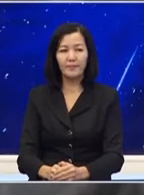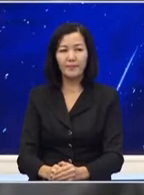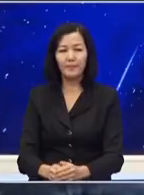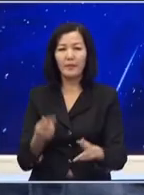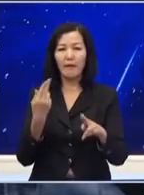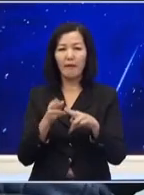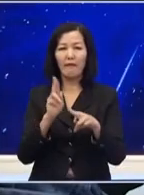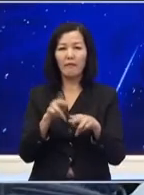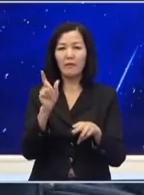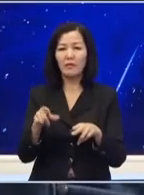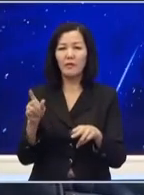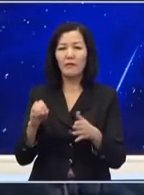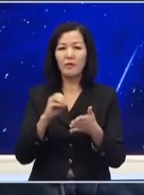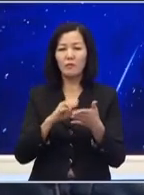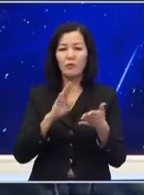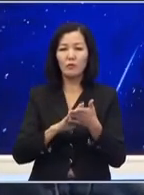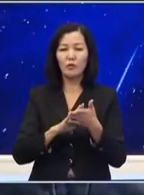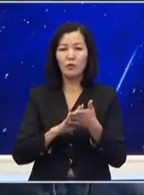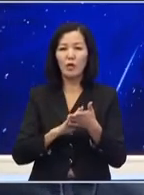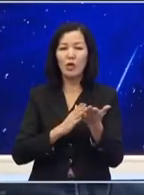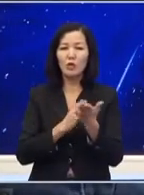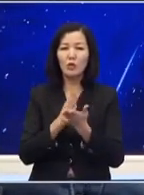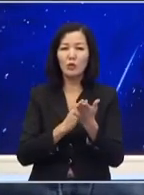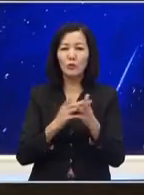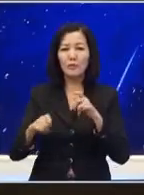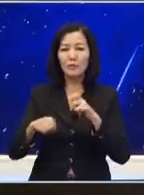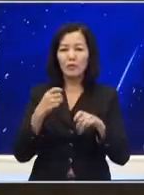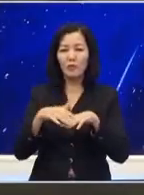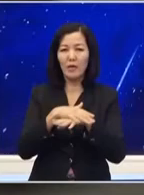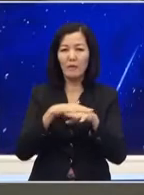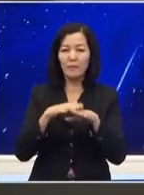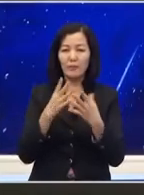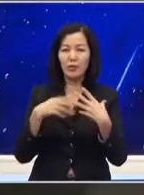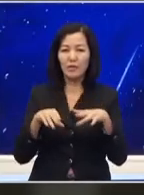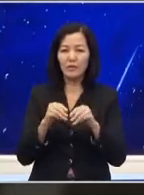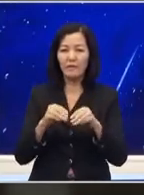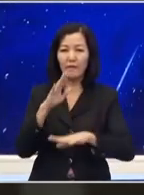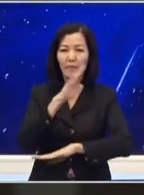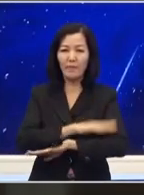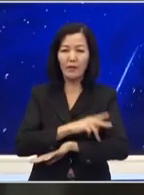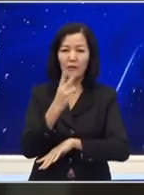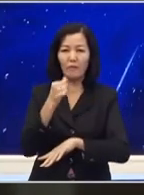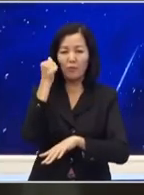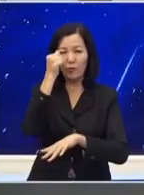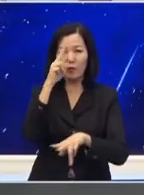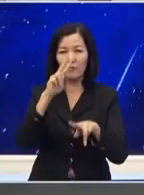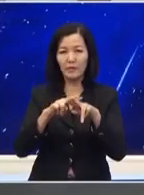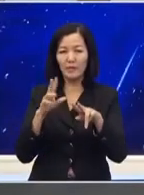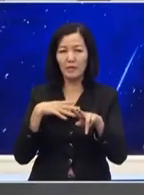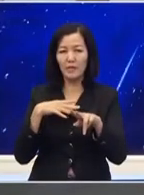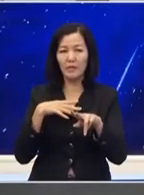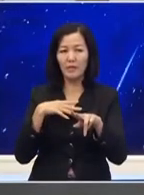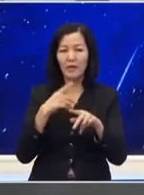Этот человек состоит на учете в службе пробации за нарушение общественного порядка. Вместо 2 годов лишения свободы – лишь